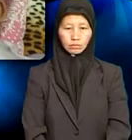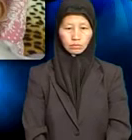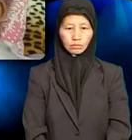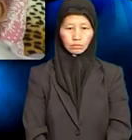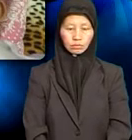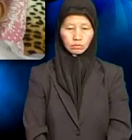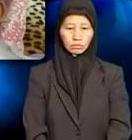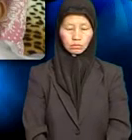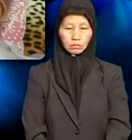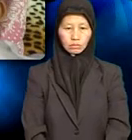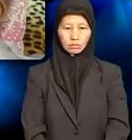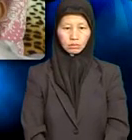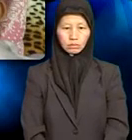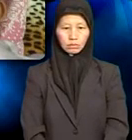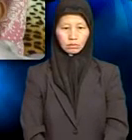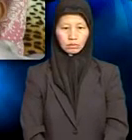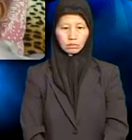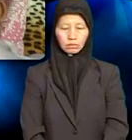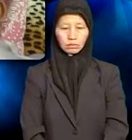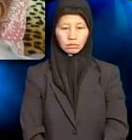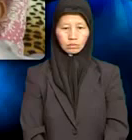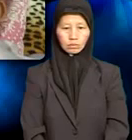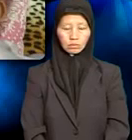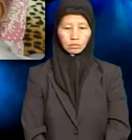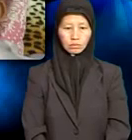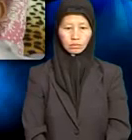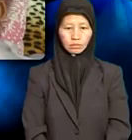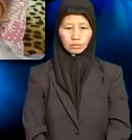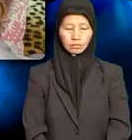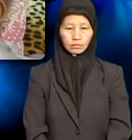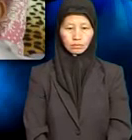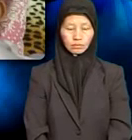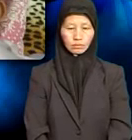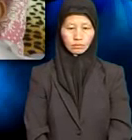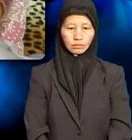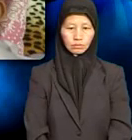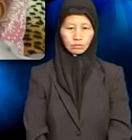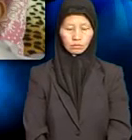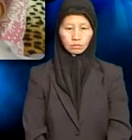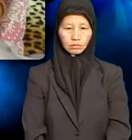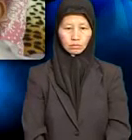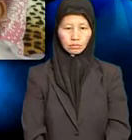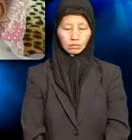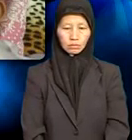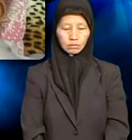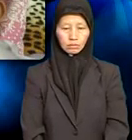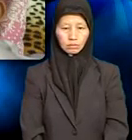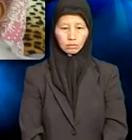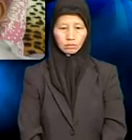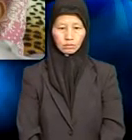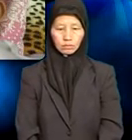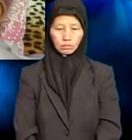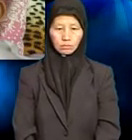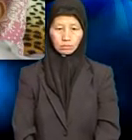من عاديت تباركت ربنا وتعاليت فلك الحمد على ما قضيت وأستغفرك وأتوب إليك